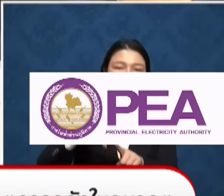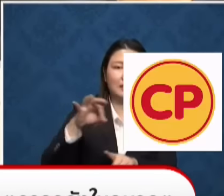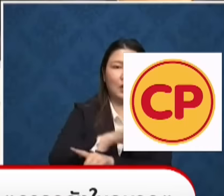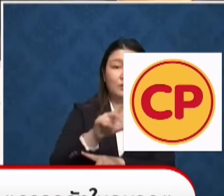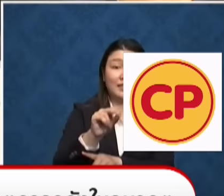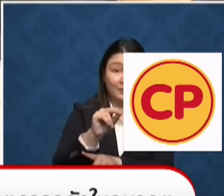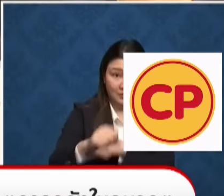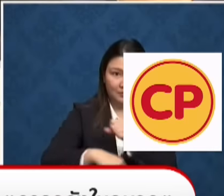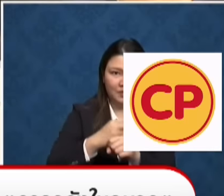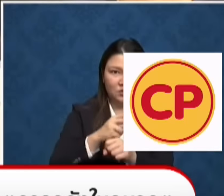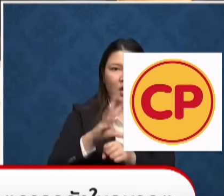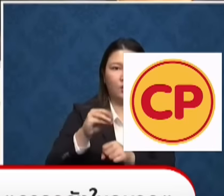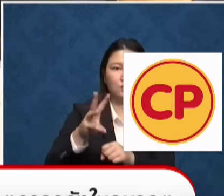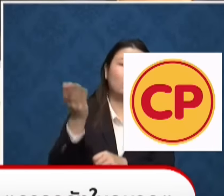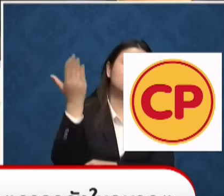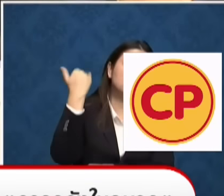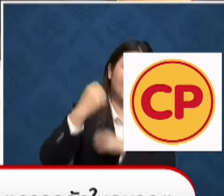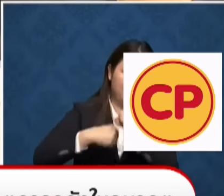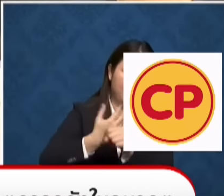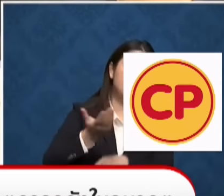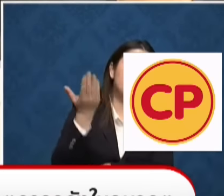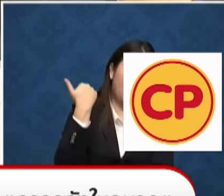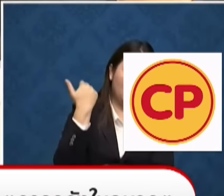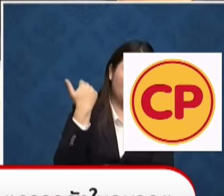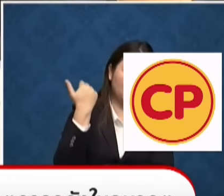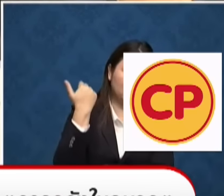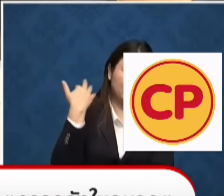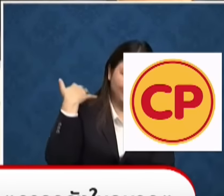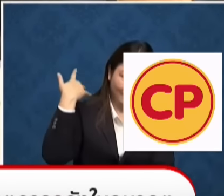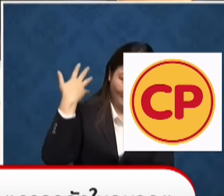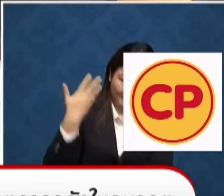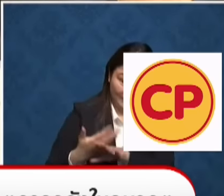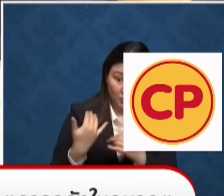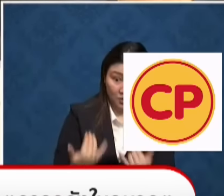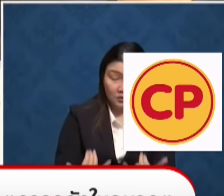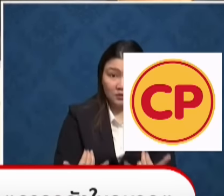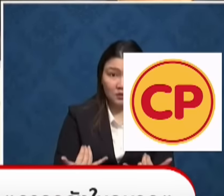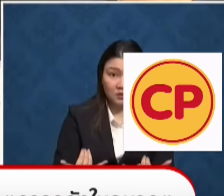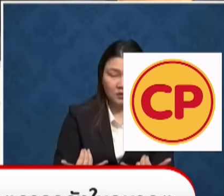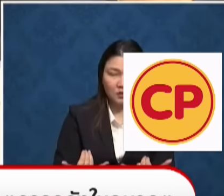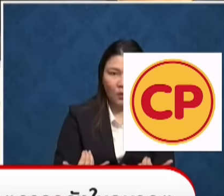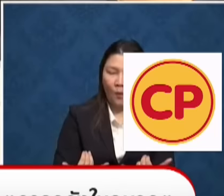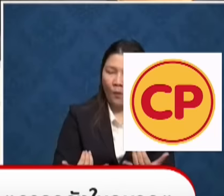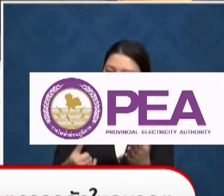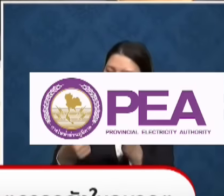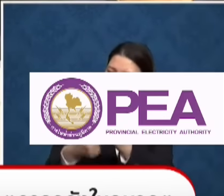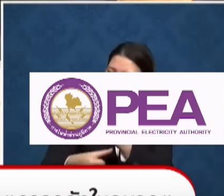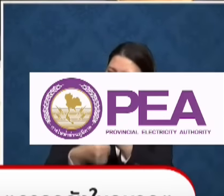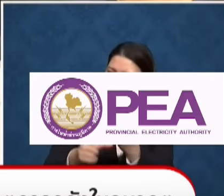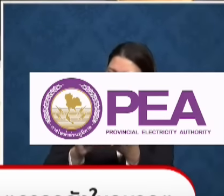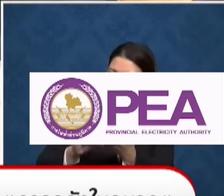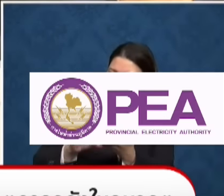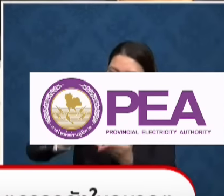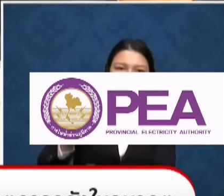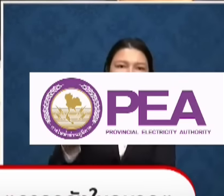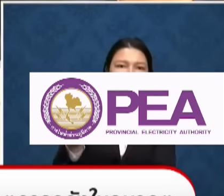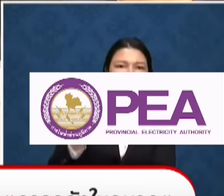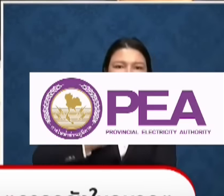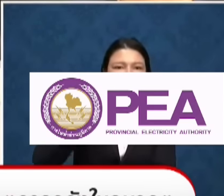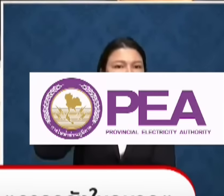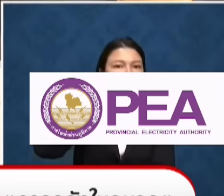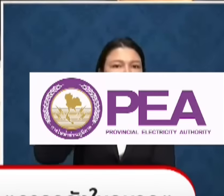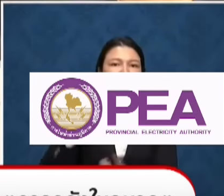น2566แต่ในขณะนี้เราไม่ทราบยอดคงค้างดังกล่าวว่ามีเป็นจำน